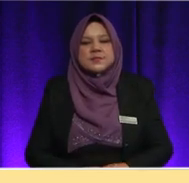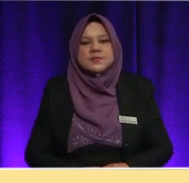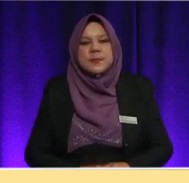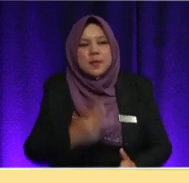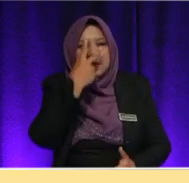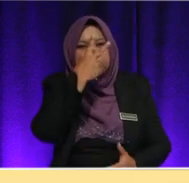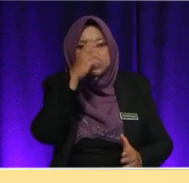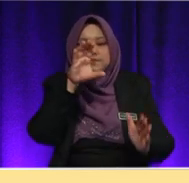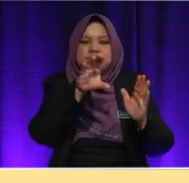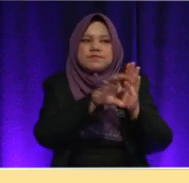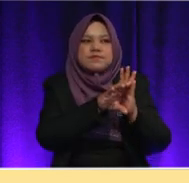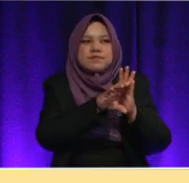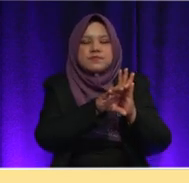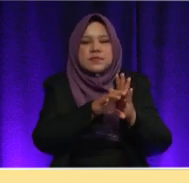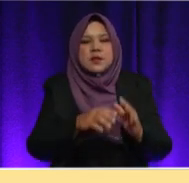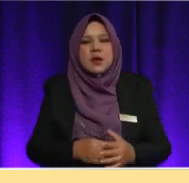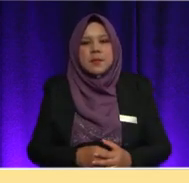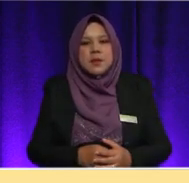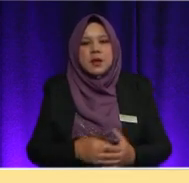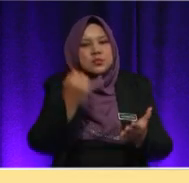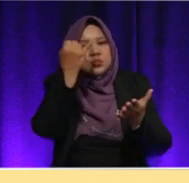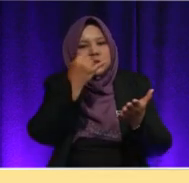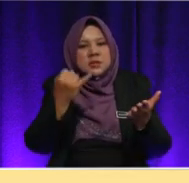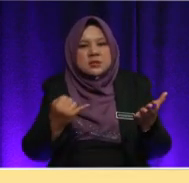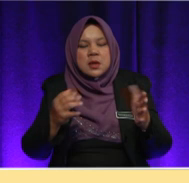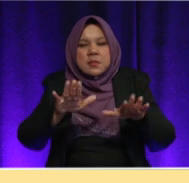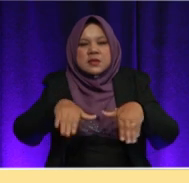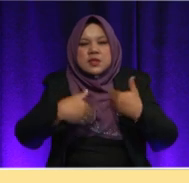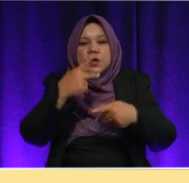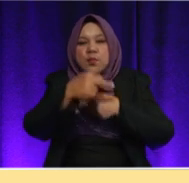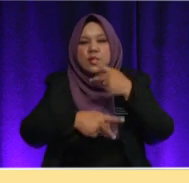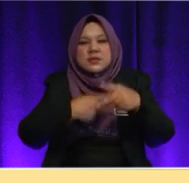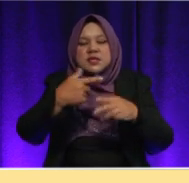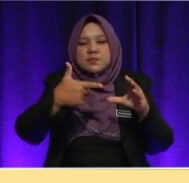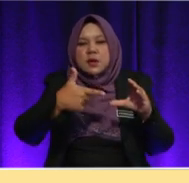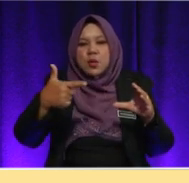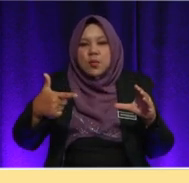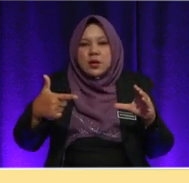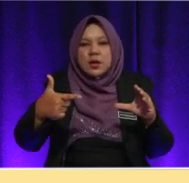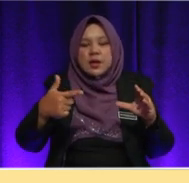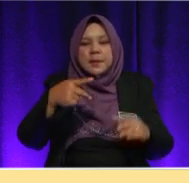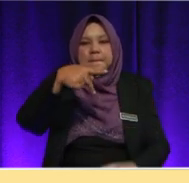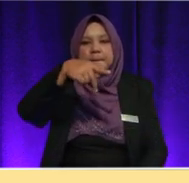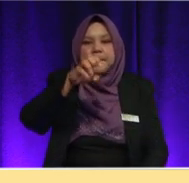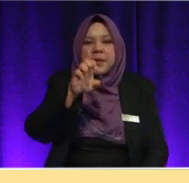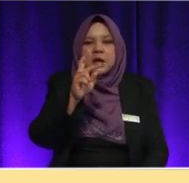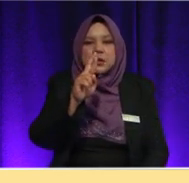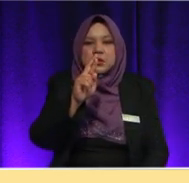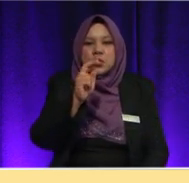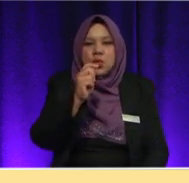ditengok ini adalah grafik atau pelakaran Bagaimana proses pelembungan Petroleum dan gas asli